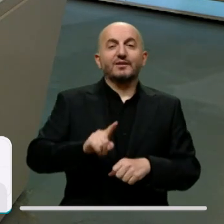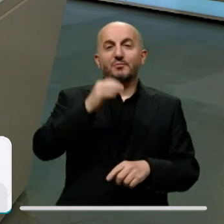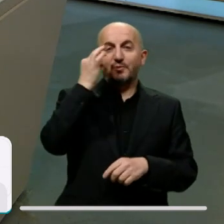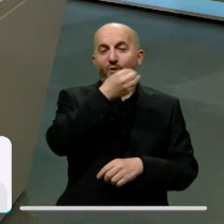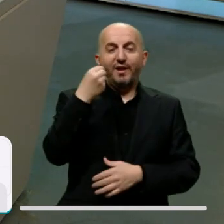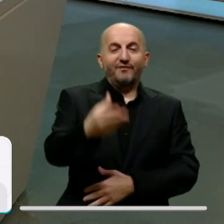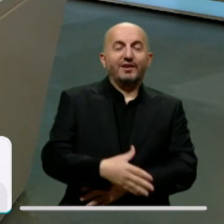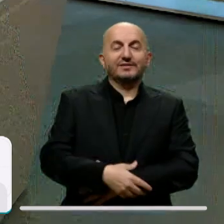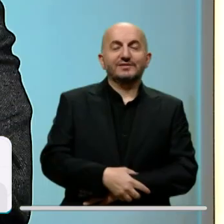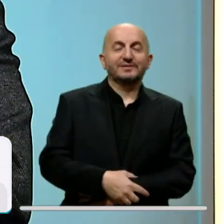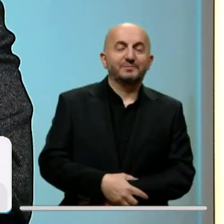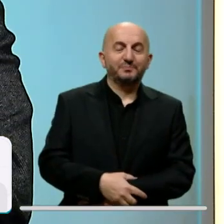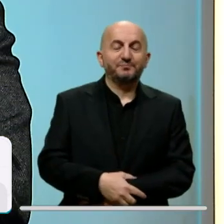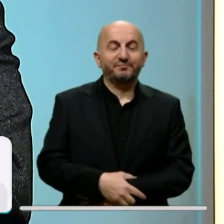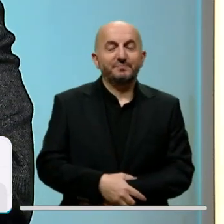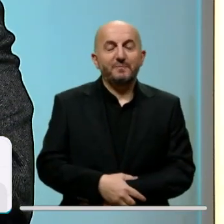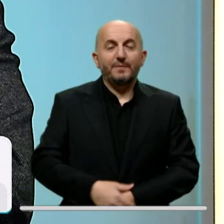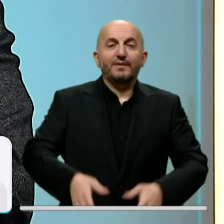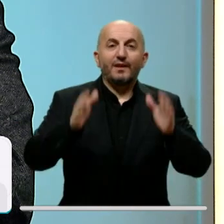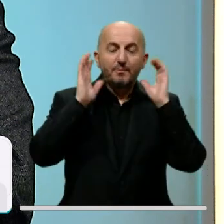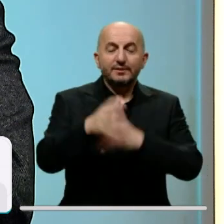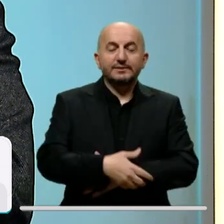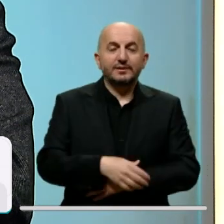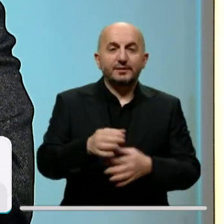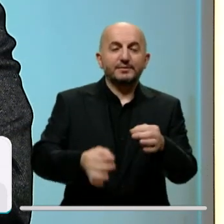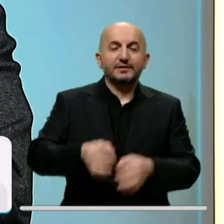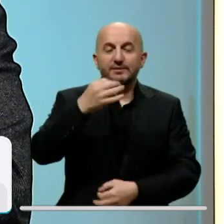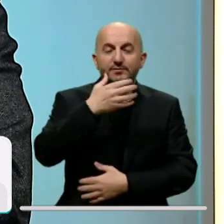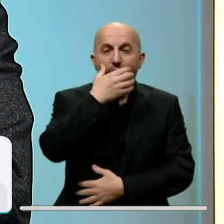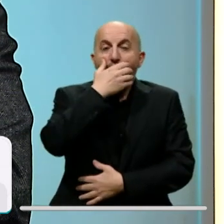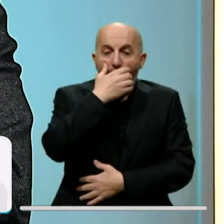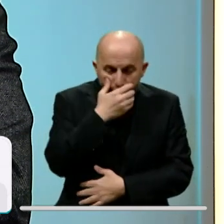versin amin şimdi namaz kılarken bir kimse